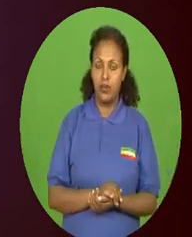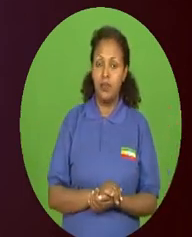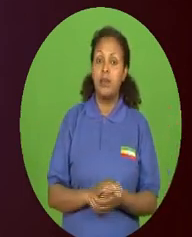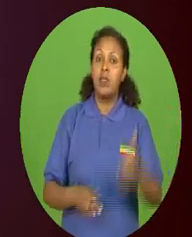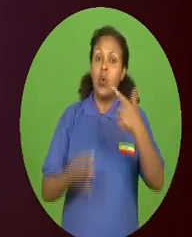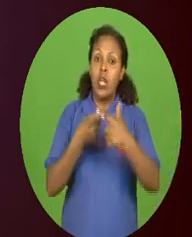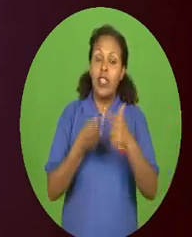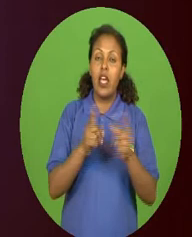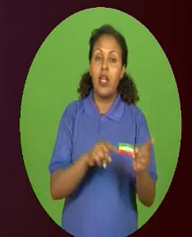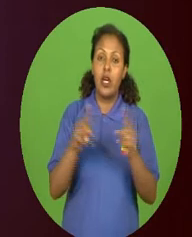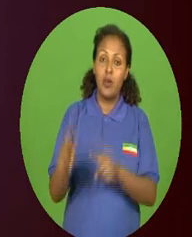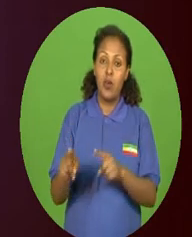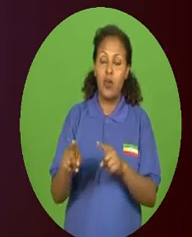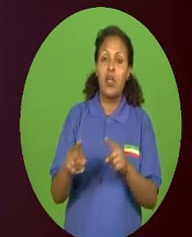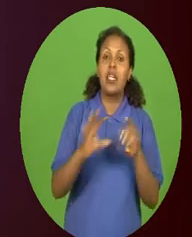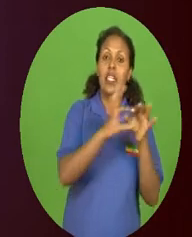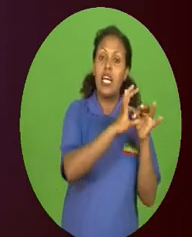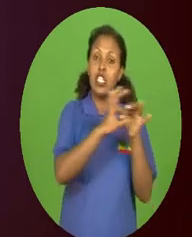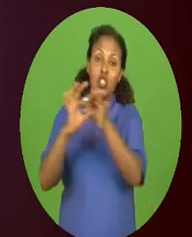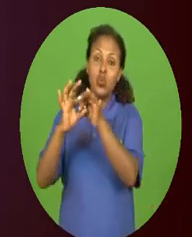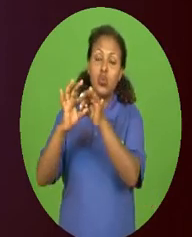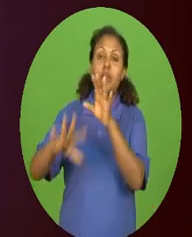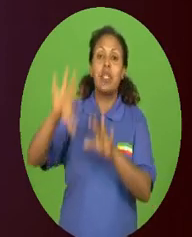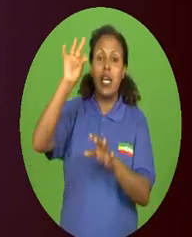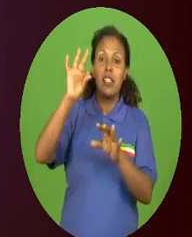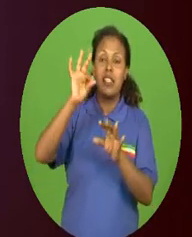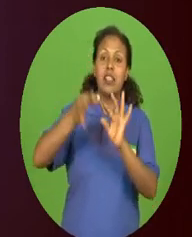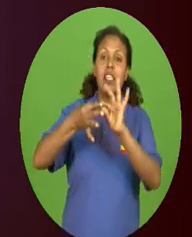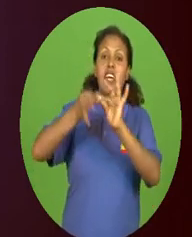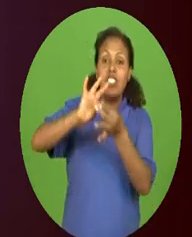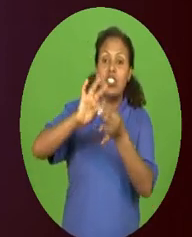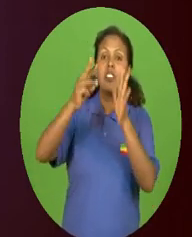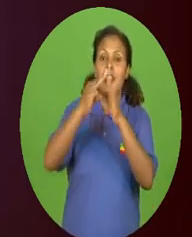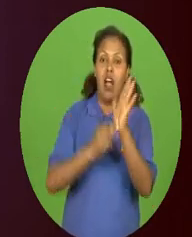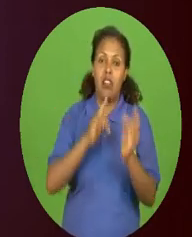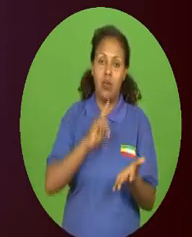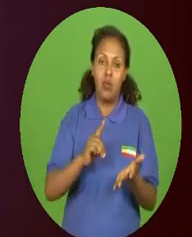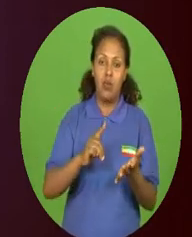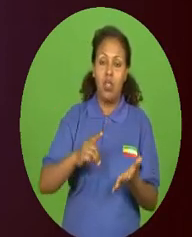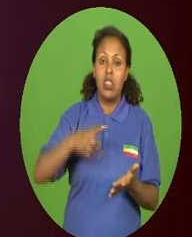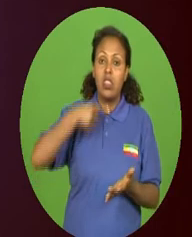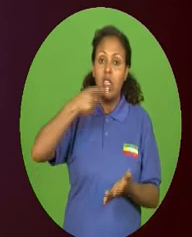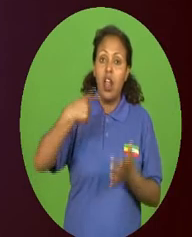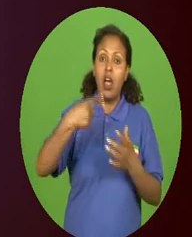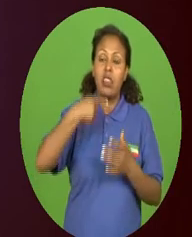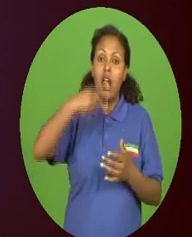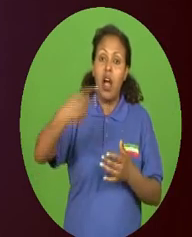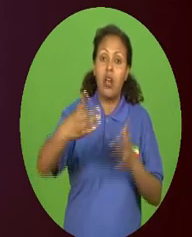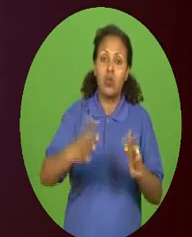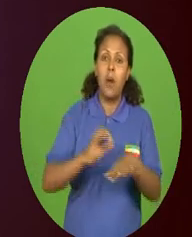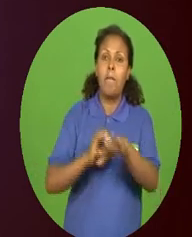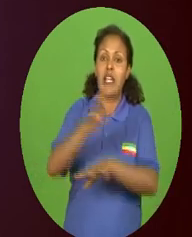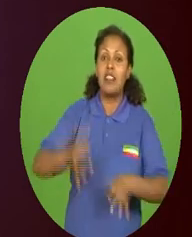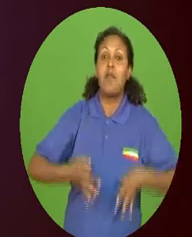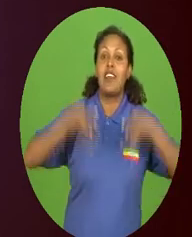ነው። ሁለተኛው ደግሞ ከቅንጅቱ የሚገኘው የፍቺ ስርዓት ነው። ተናጋሪዎቹ